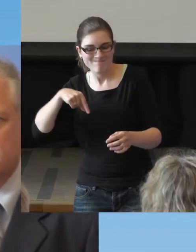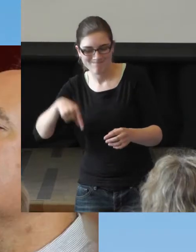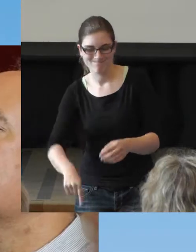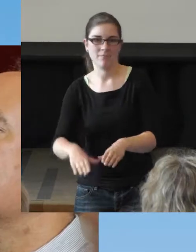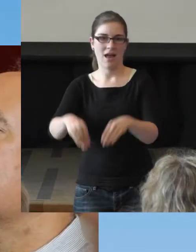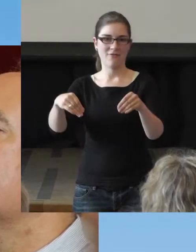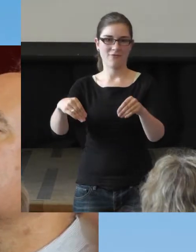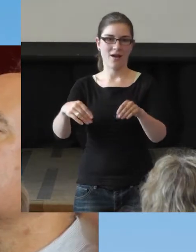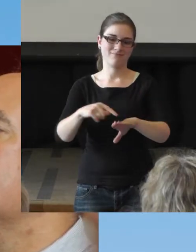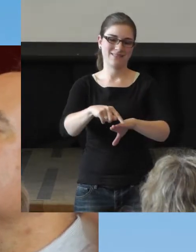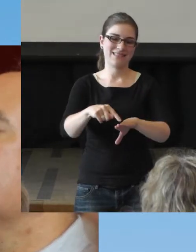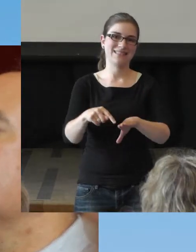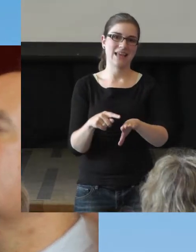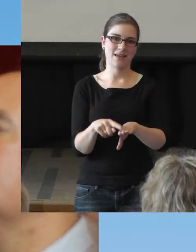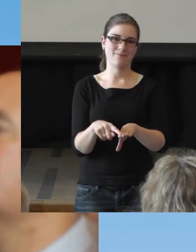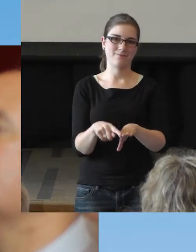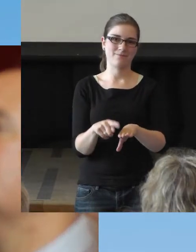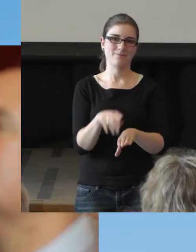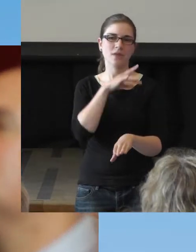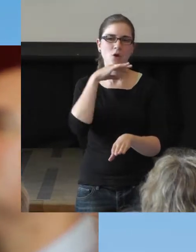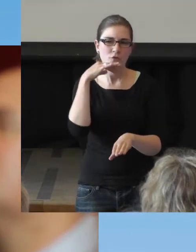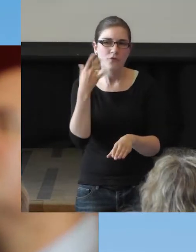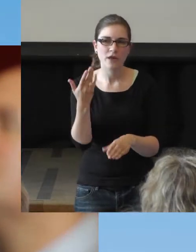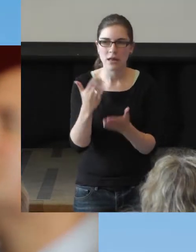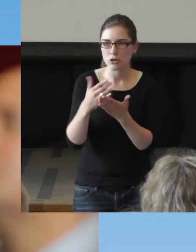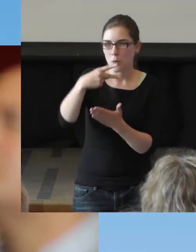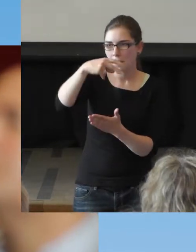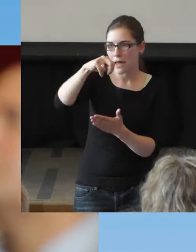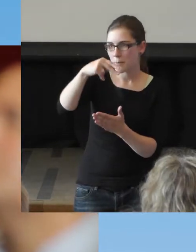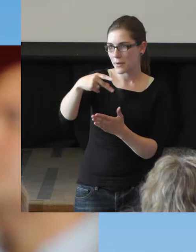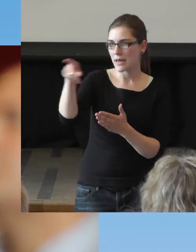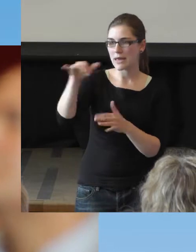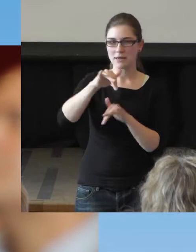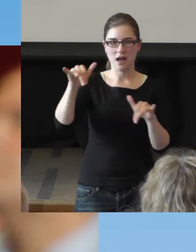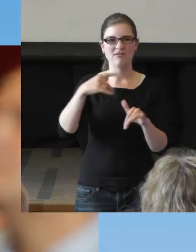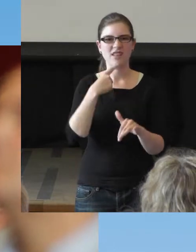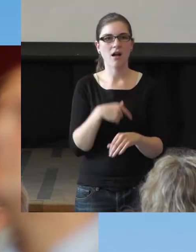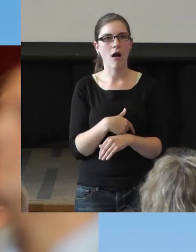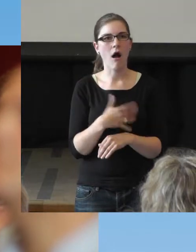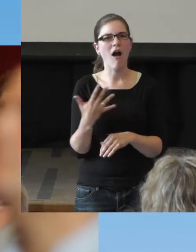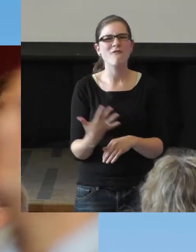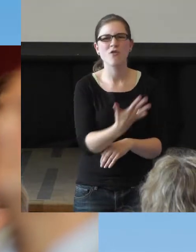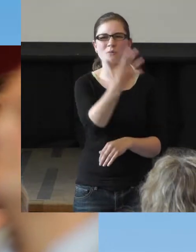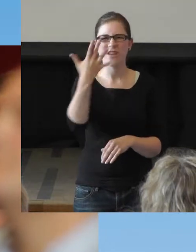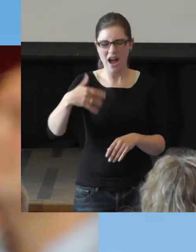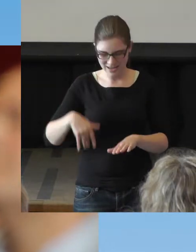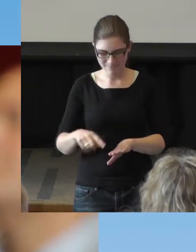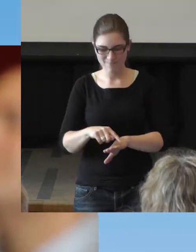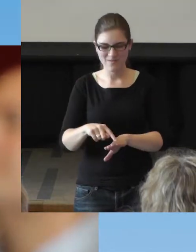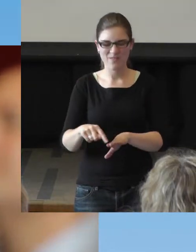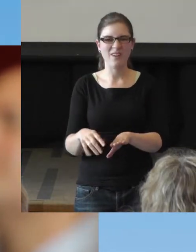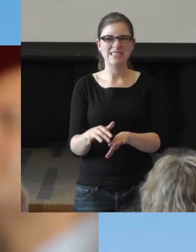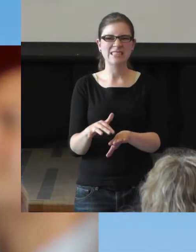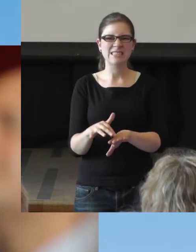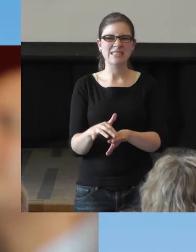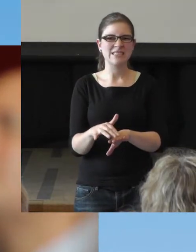die Zehen. Und viele von Ihnen, die eine Polynoropatie haben, die sagen, fünf Jahre lang hat es in den Füßen gekribbelt. Irgendwie seit